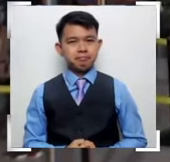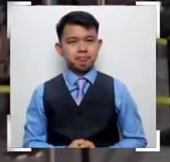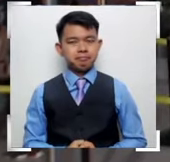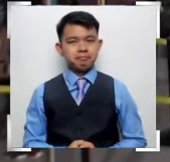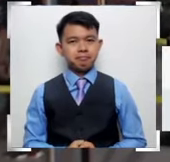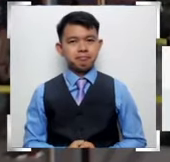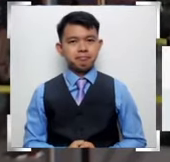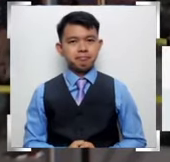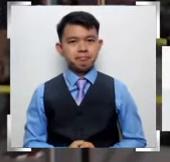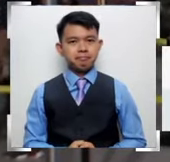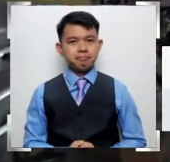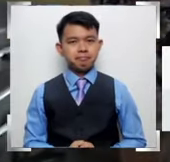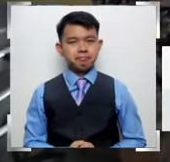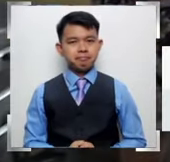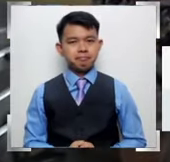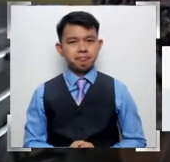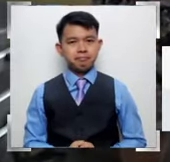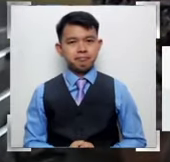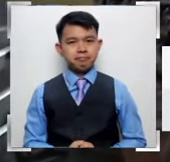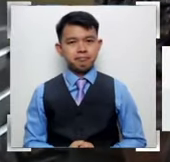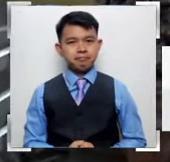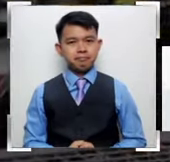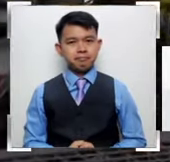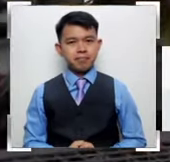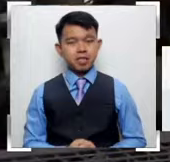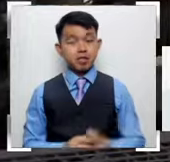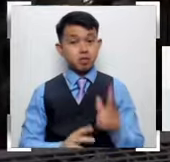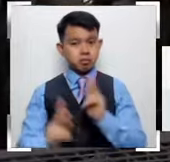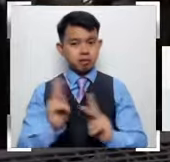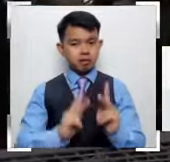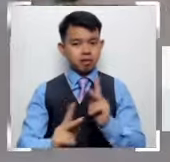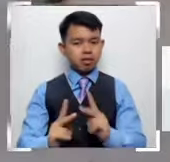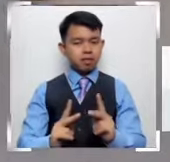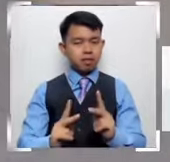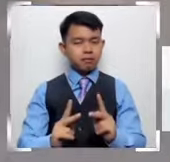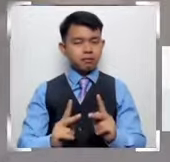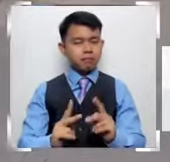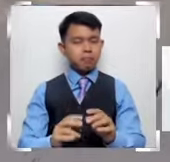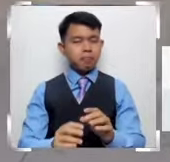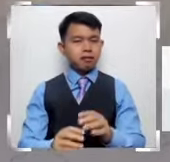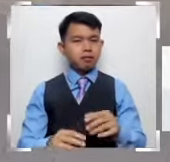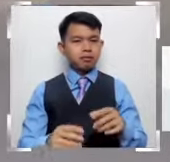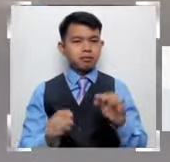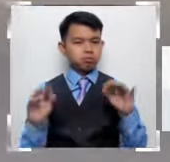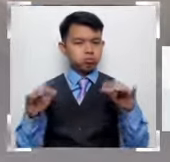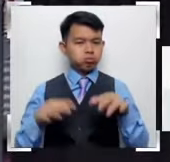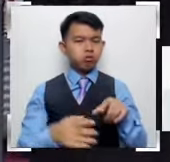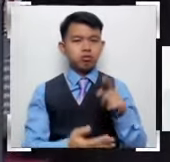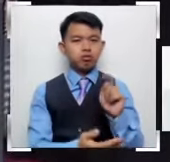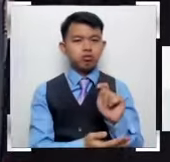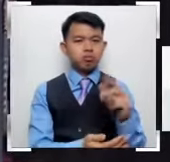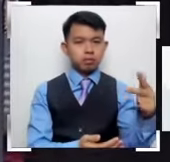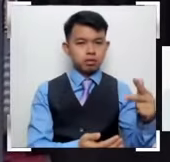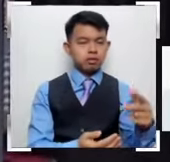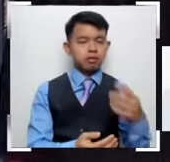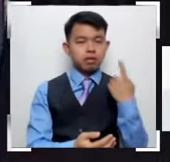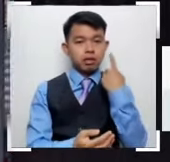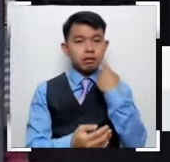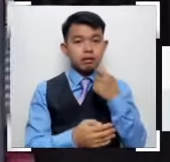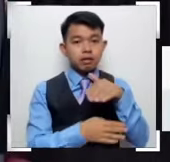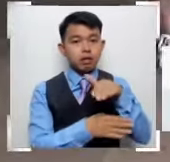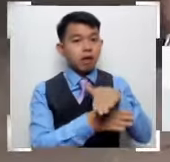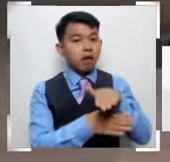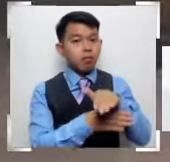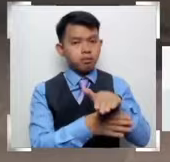Abala na mga check-in counter sa Ninoy Aquino International Airport Terminal 3. Mula kaninang hapon, walang patid ang pagdating ng